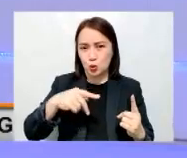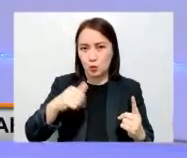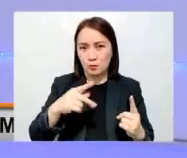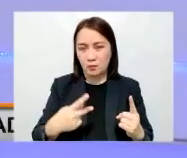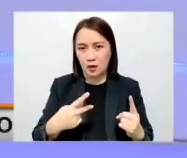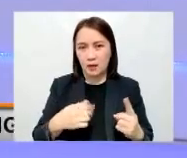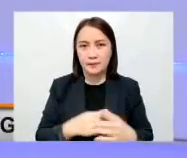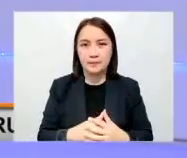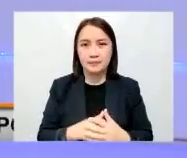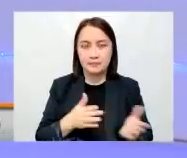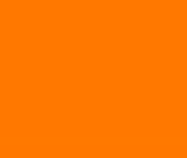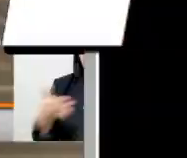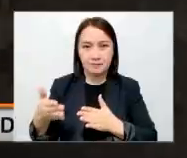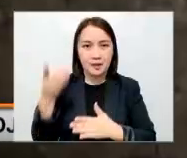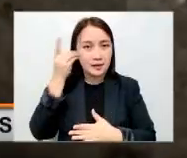yan, si Dave Abuel.